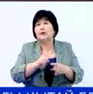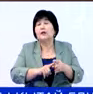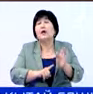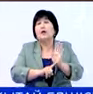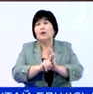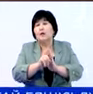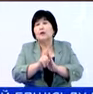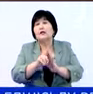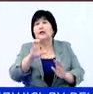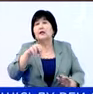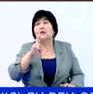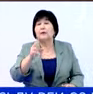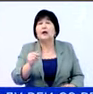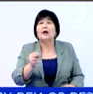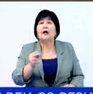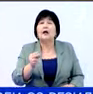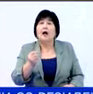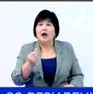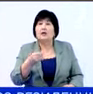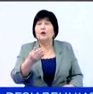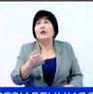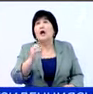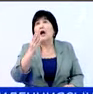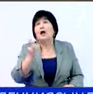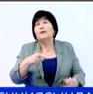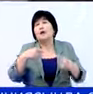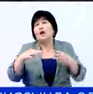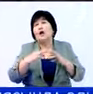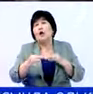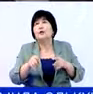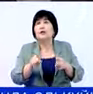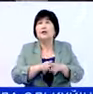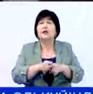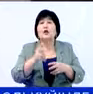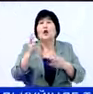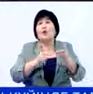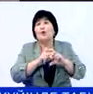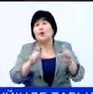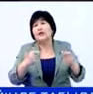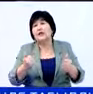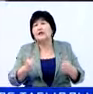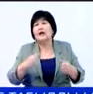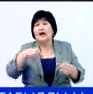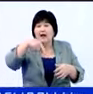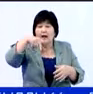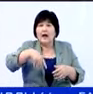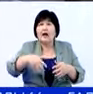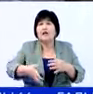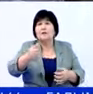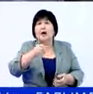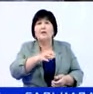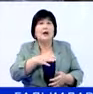талдаған. СФК жағынан ақшаның бәрі құйылған. Қармақшыда өзге аудандардағыдай не өнеркәсіп ошақтары, не қазба байлығы жоқ.